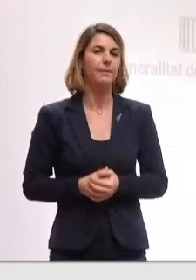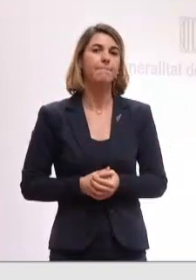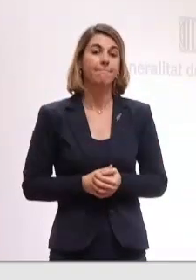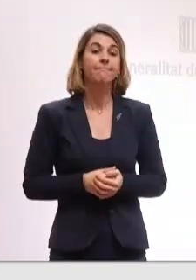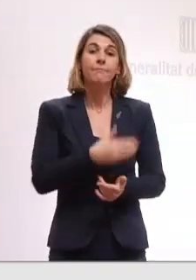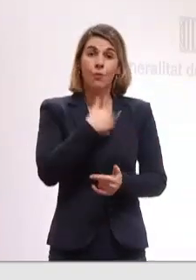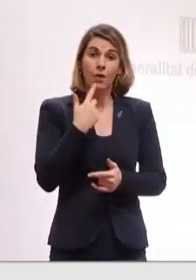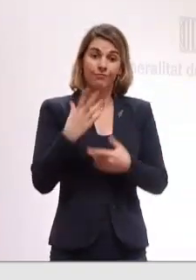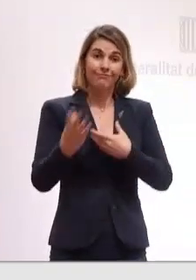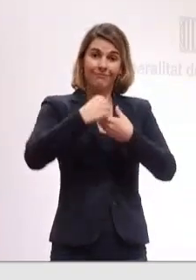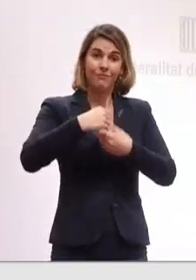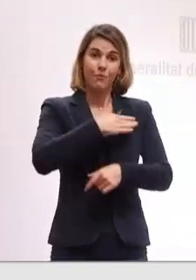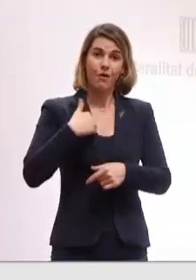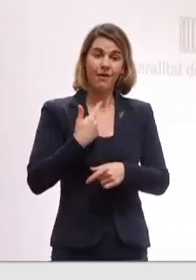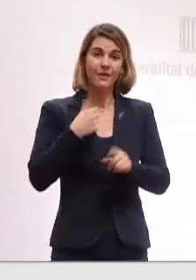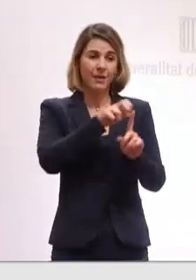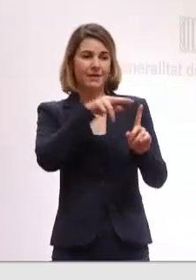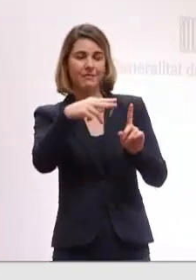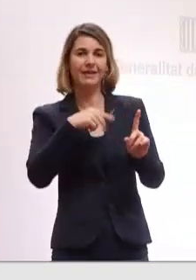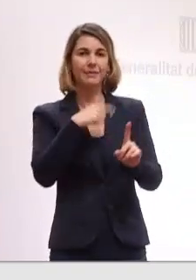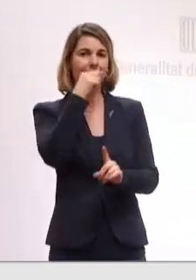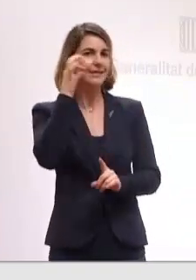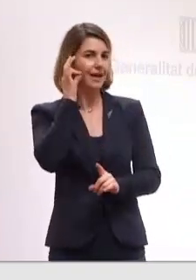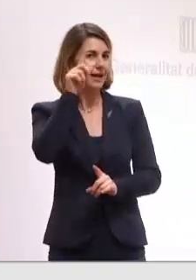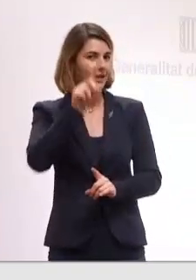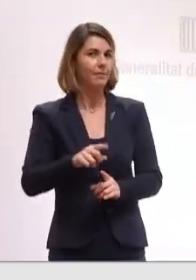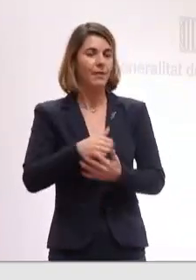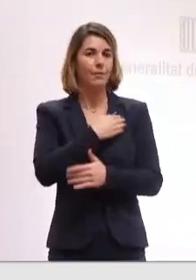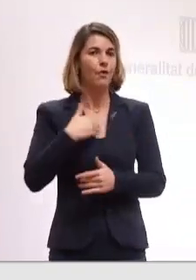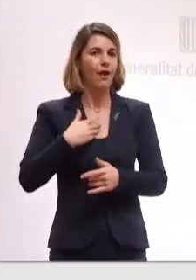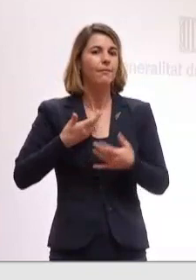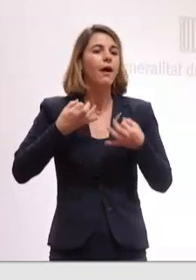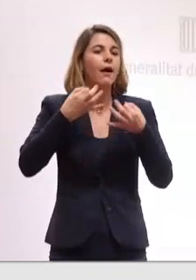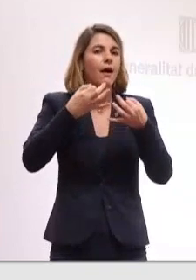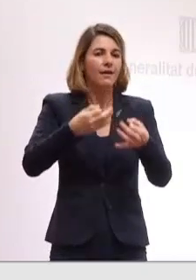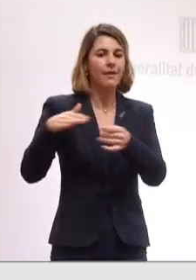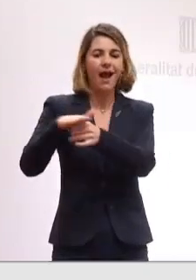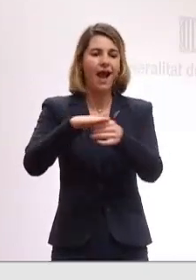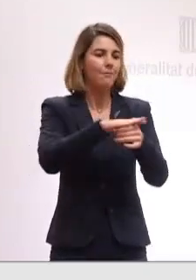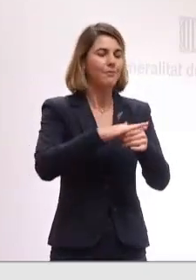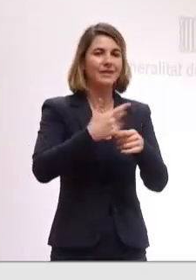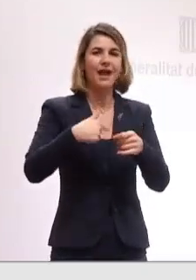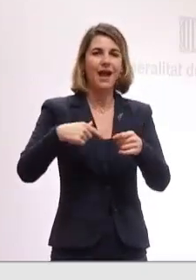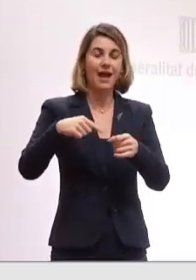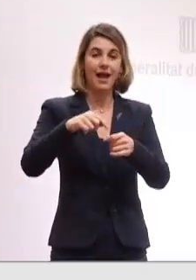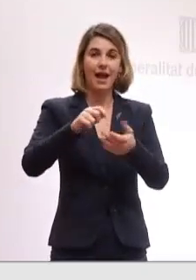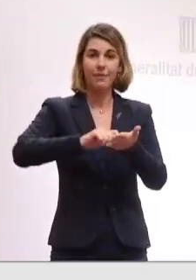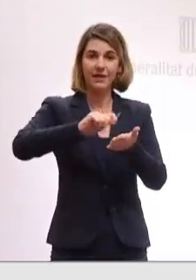incorporar la necessària perspectiva de gènere que volem que arribi a tots els àmbits de l'administració de